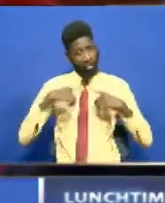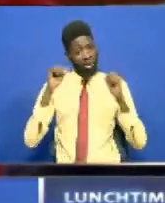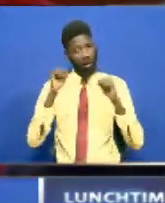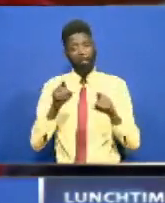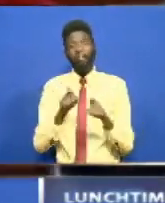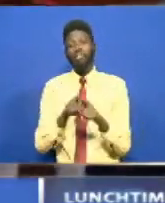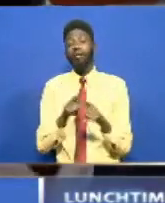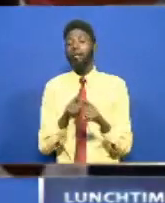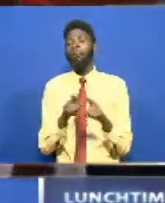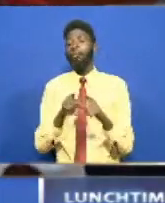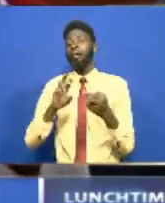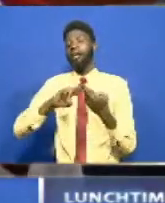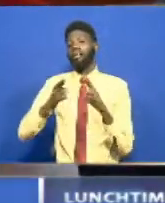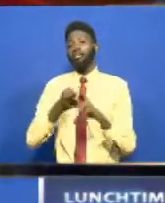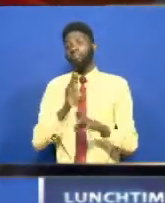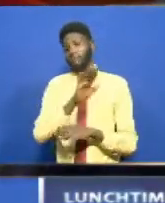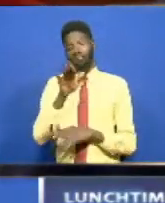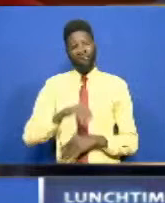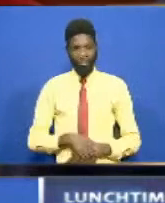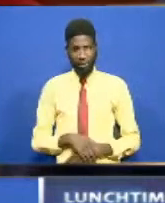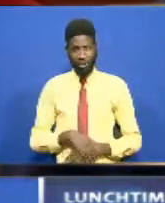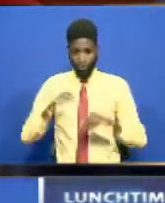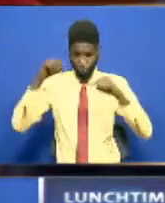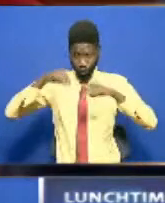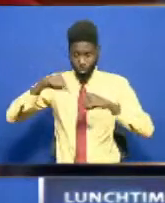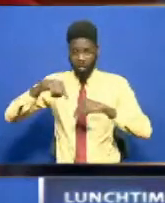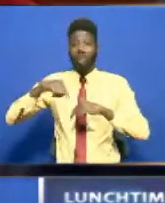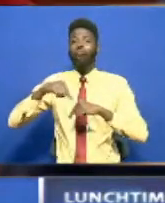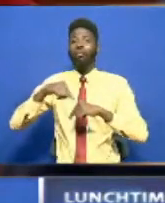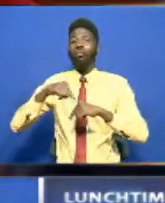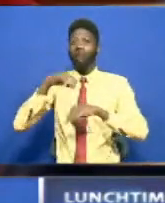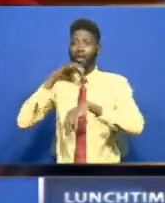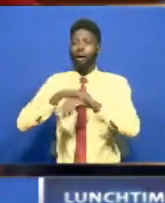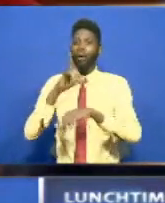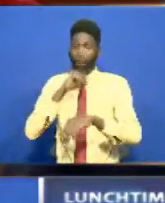nyumbani. Utakula ya siku hiyo, kesho utakula ya nani?